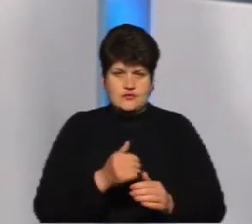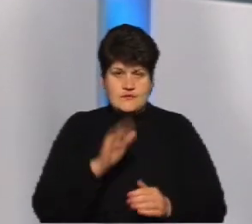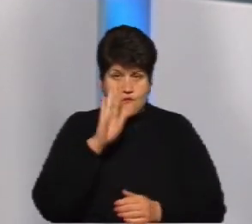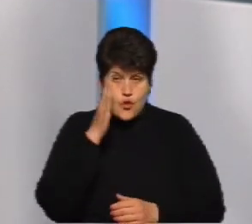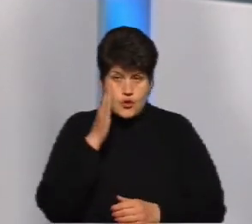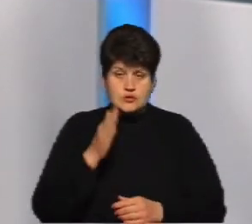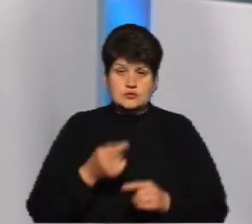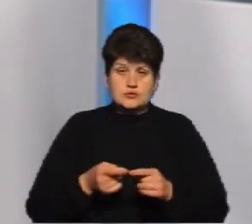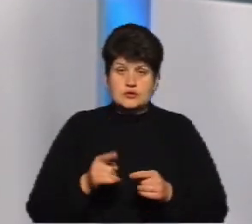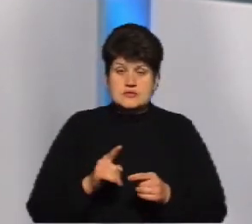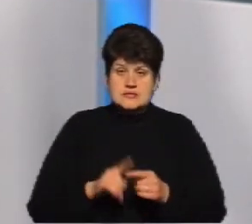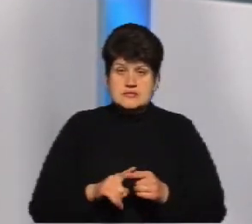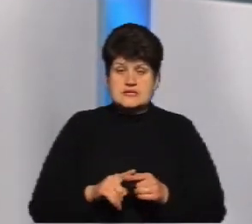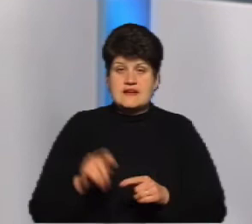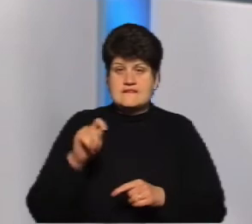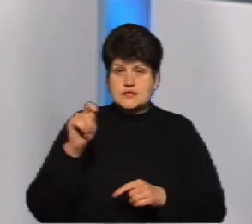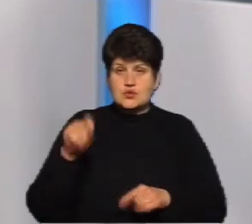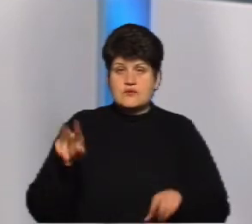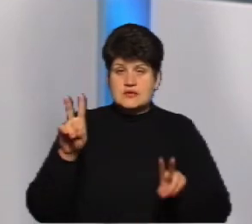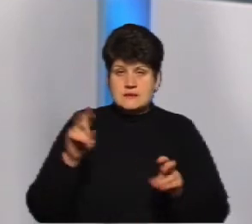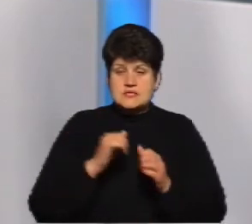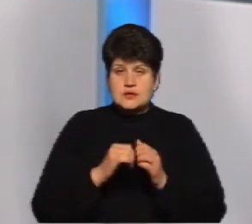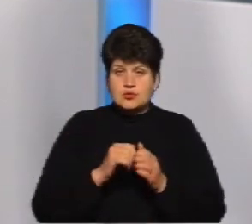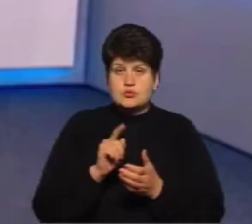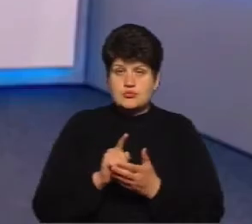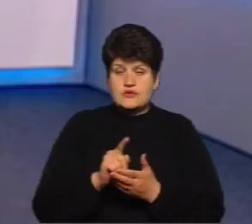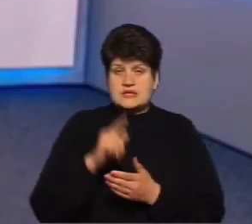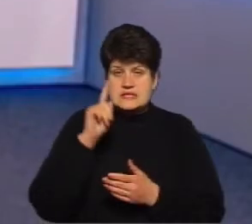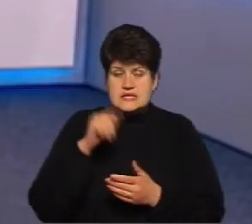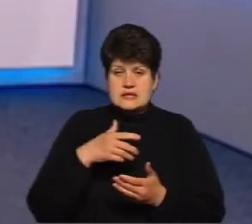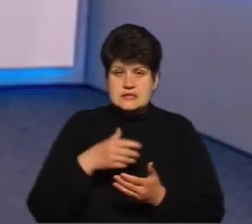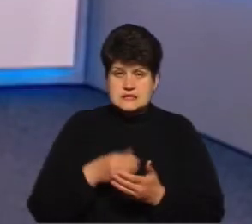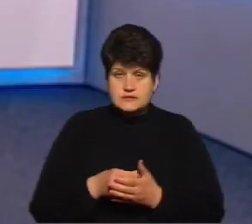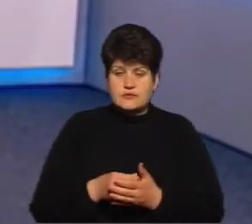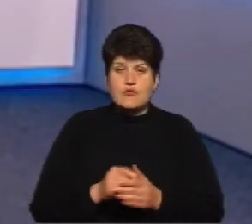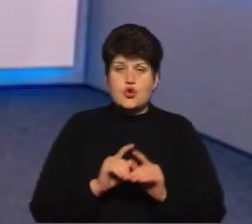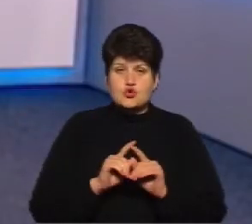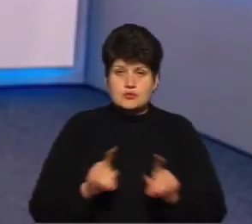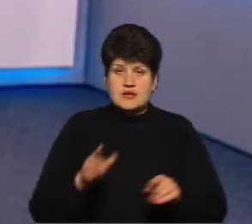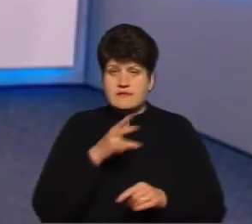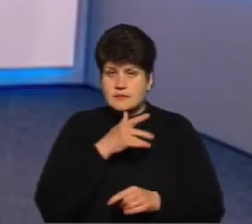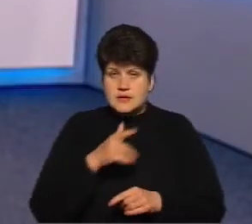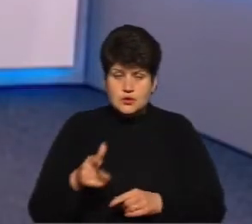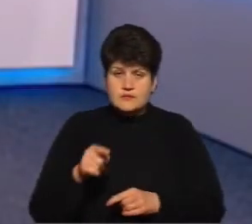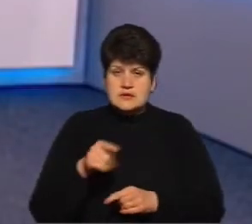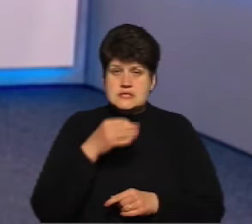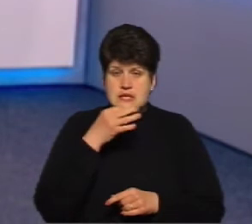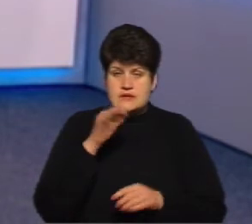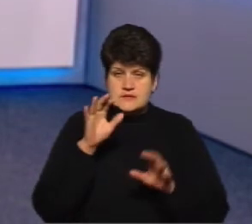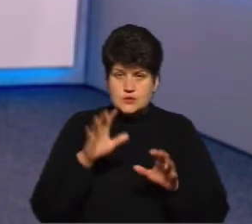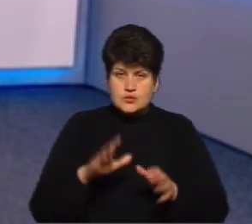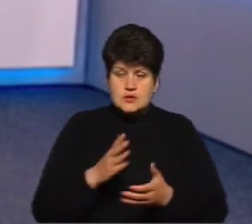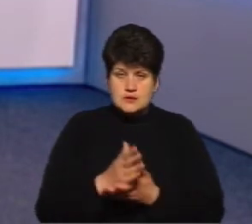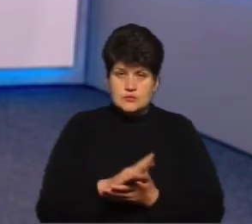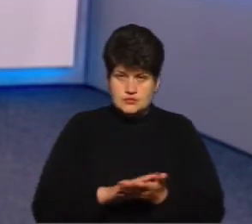воєнний термін – це кожен повинен знати свій маневр. Тобто особливий період, про який зазначено в законі, триває зараз?